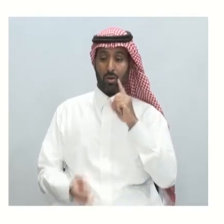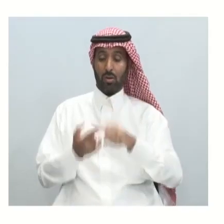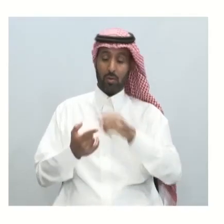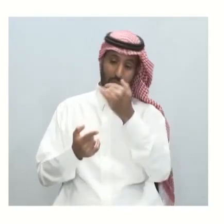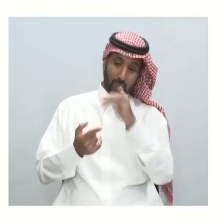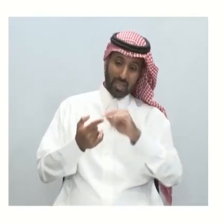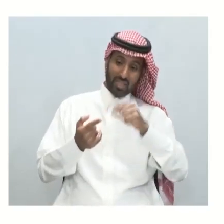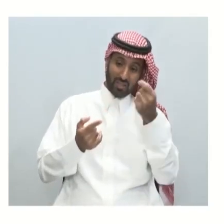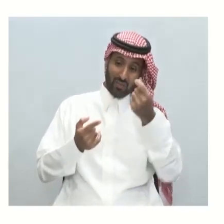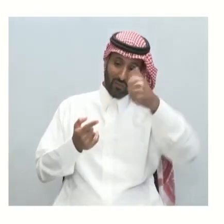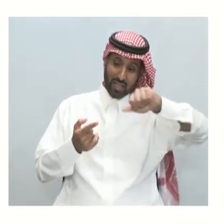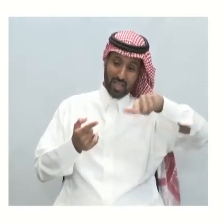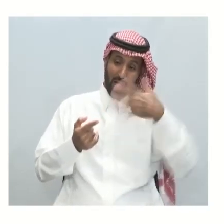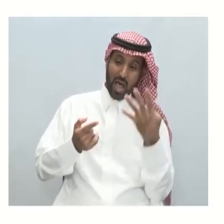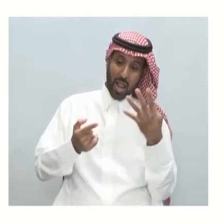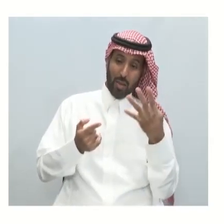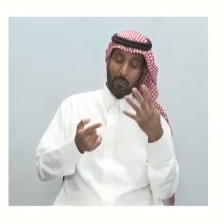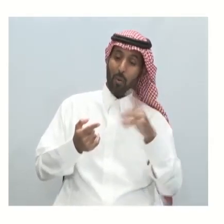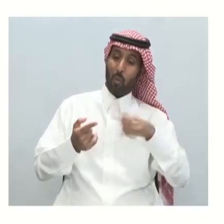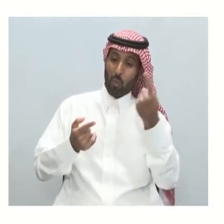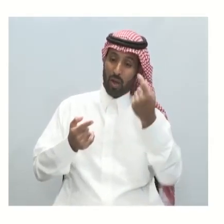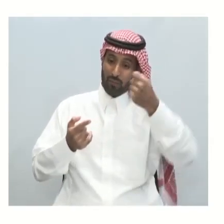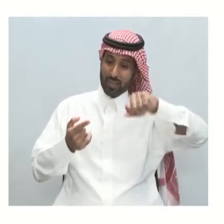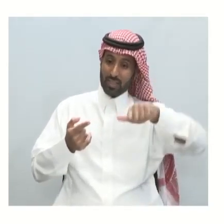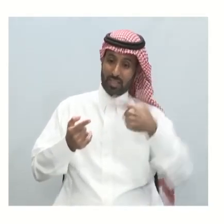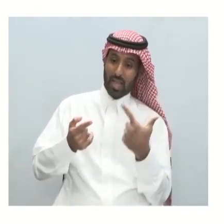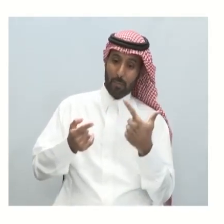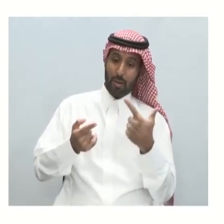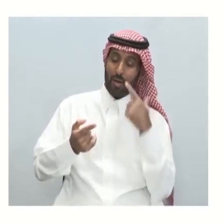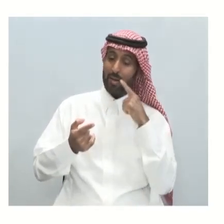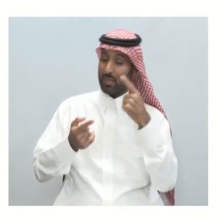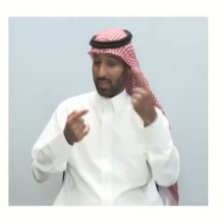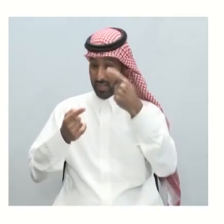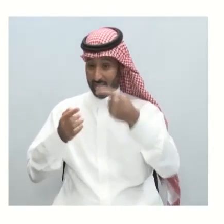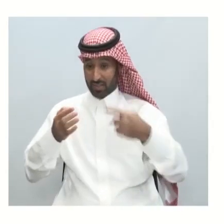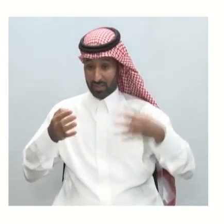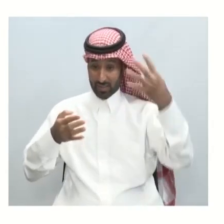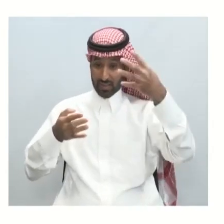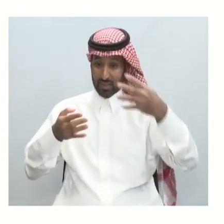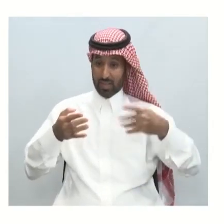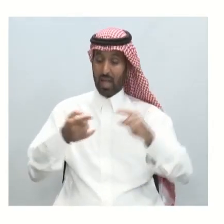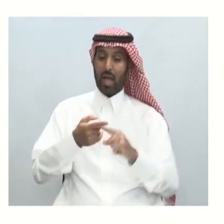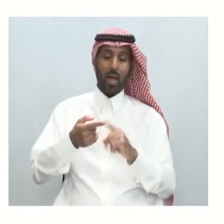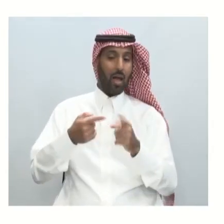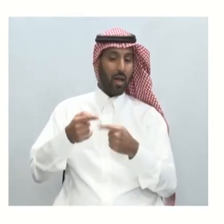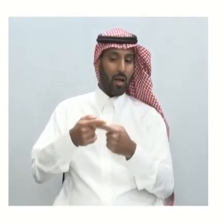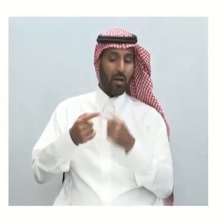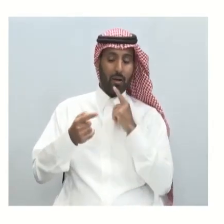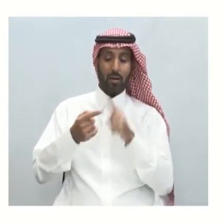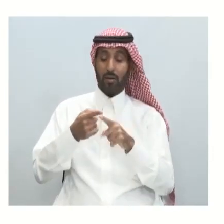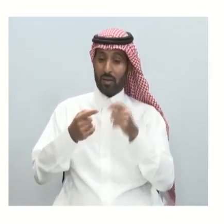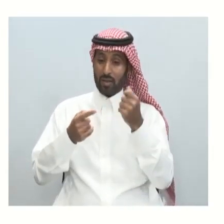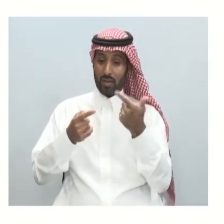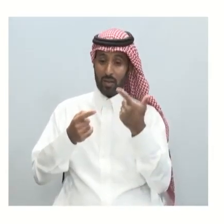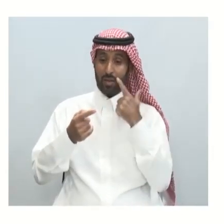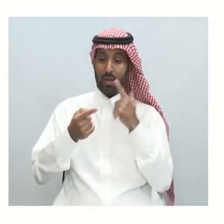بين 0.4 و 1.7 ستكون تساهميه قطبيه اذا كانت القيمه